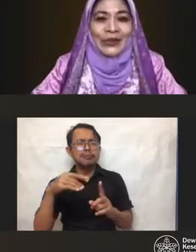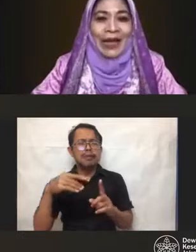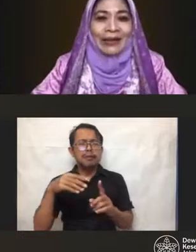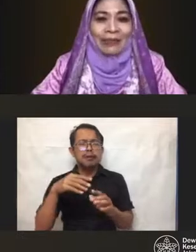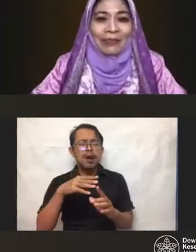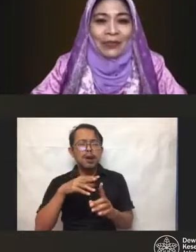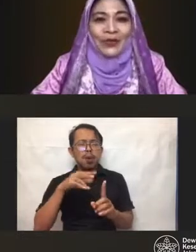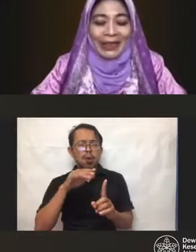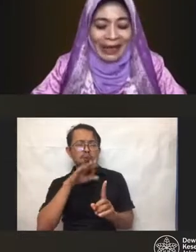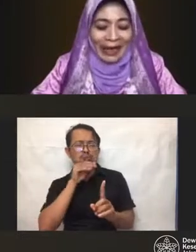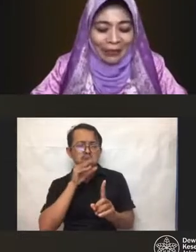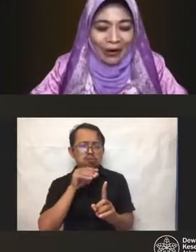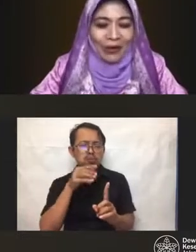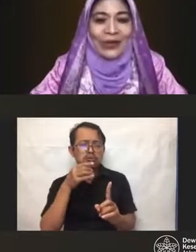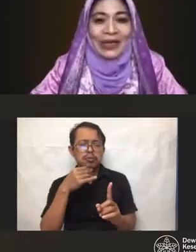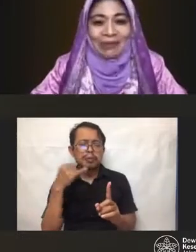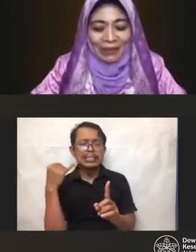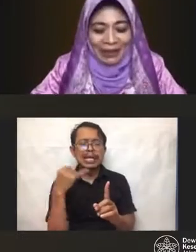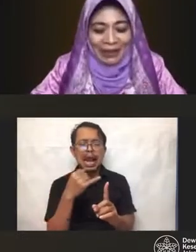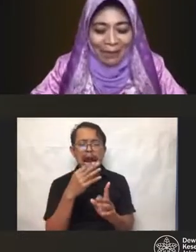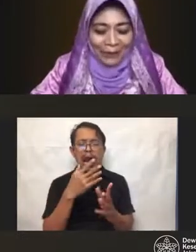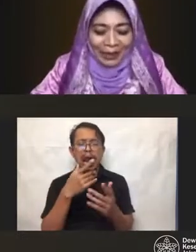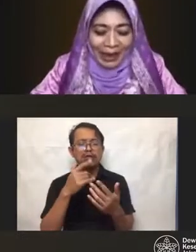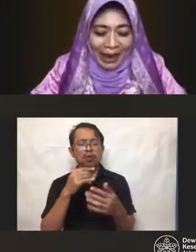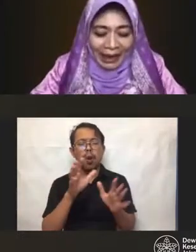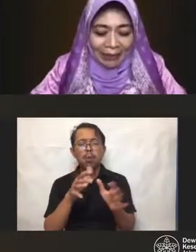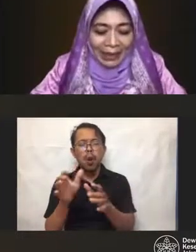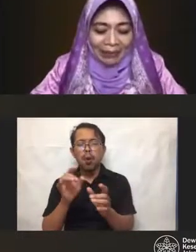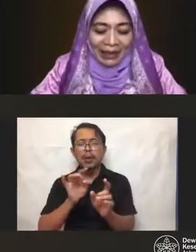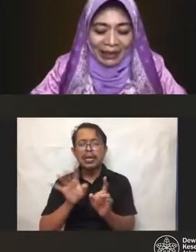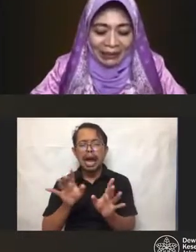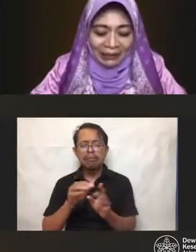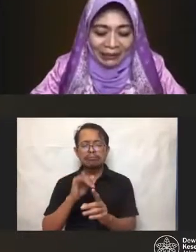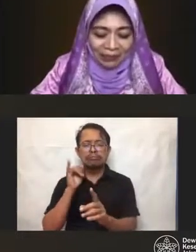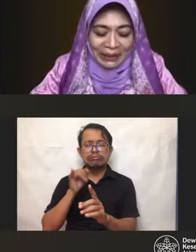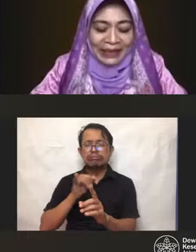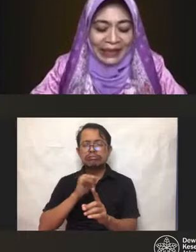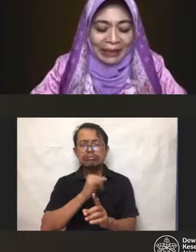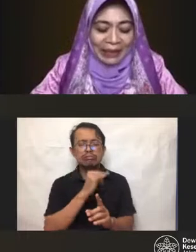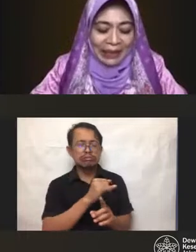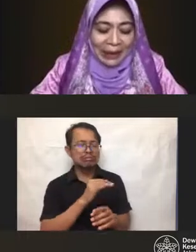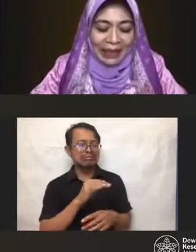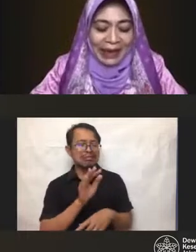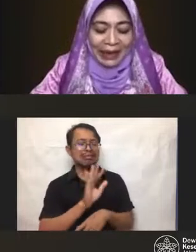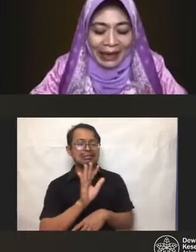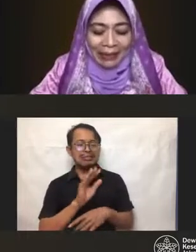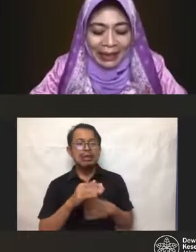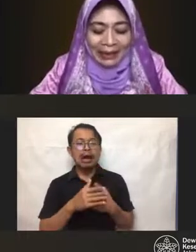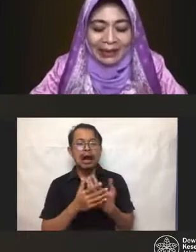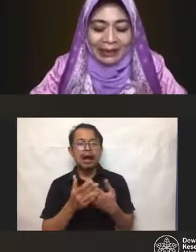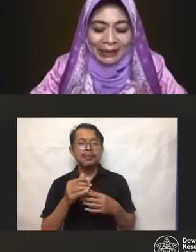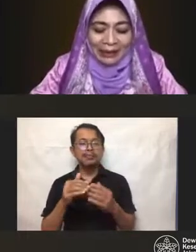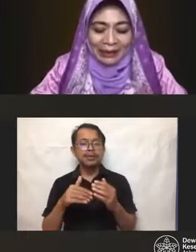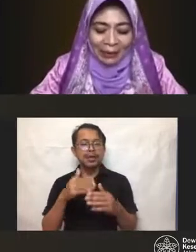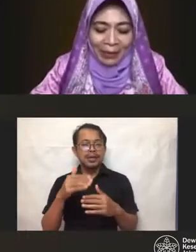dan juga permusuhan terhadap kelompok yang berbeda. Agama yang pentingnya kita mengedepankan agama